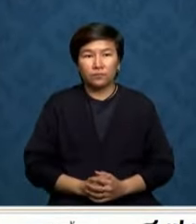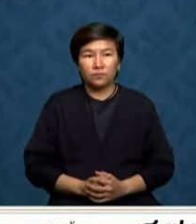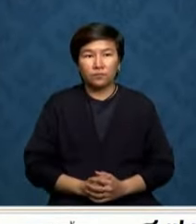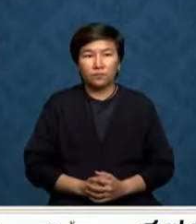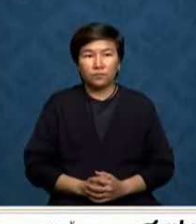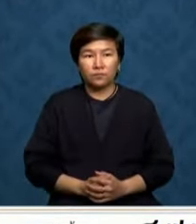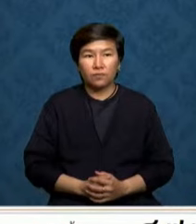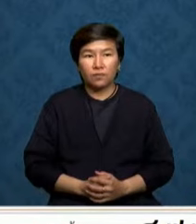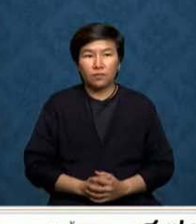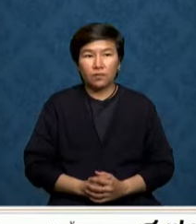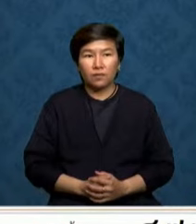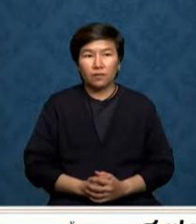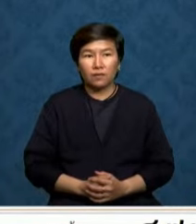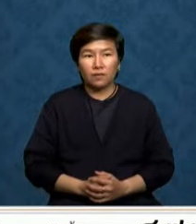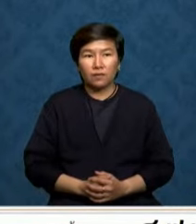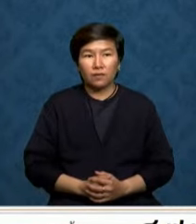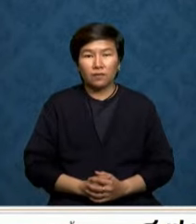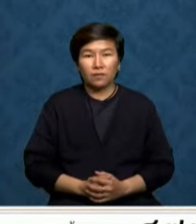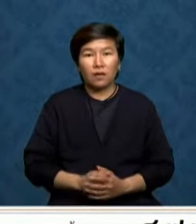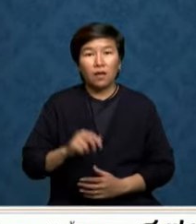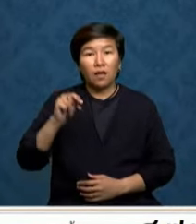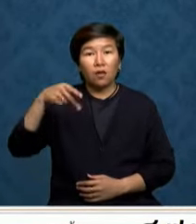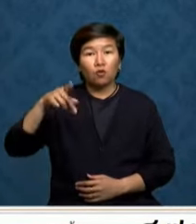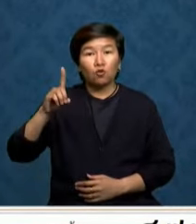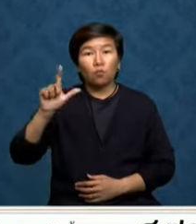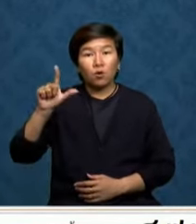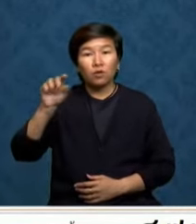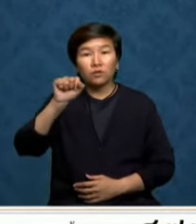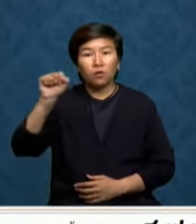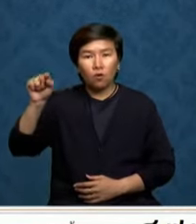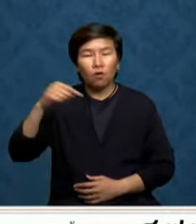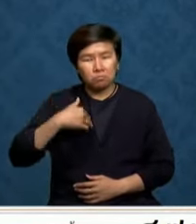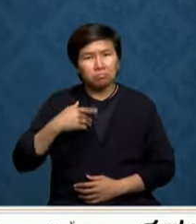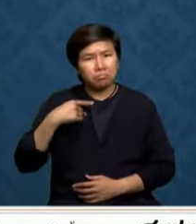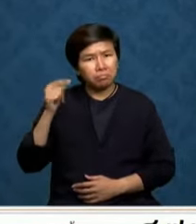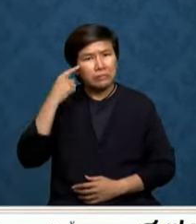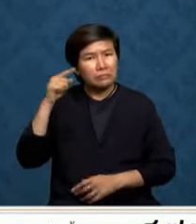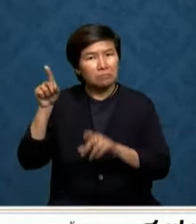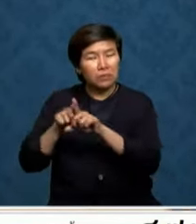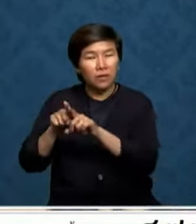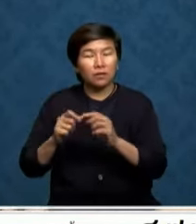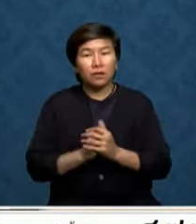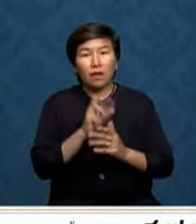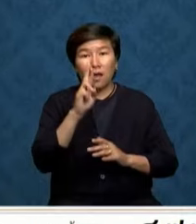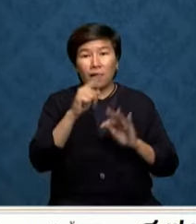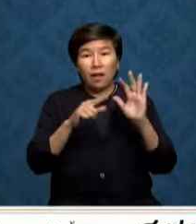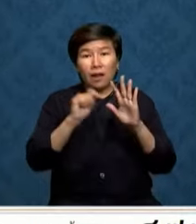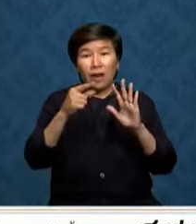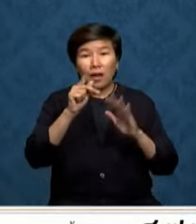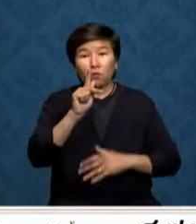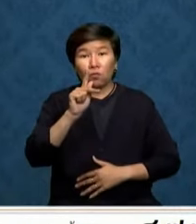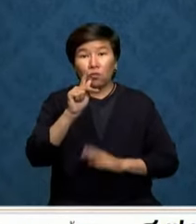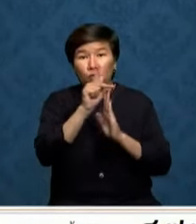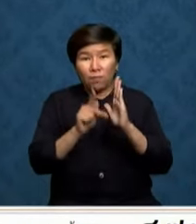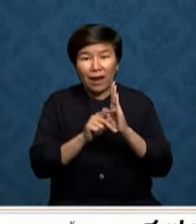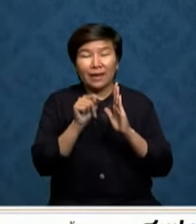สภาผู้แทนราษฎรท่านนพดลปมว่าร่างพระราชบัญญัติกฎหมายฉบับนี้ไป